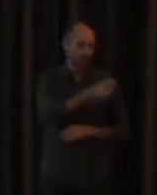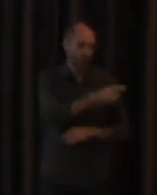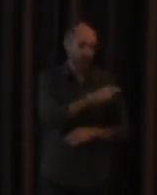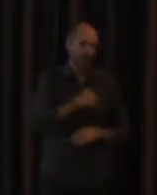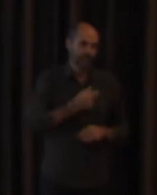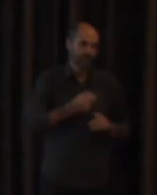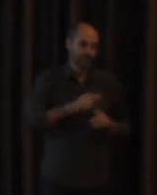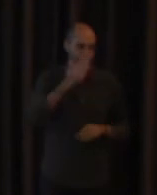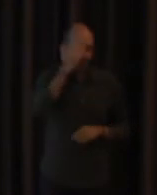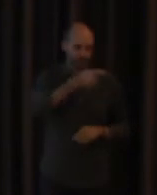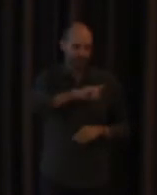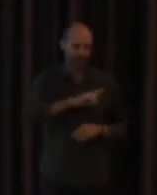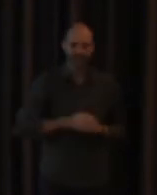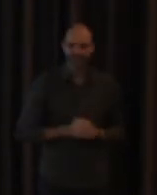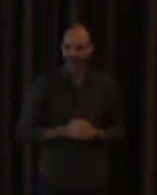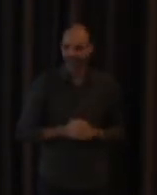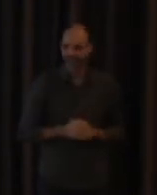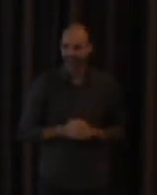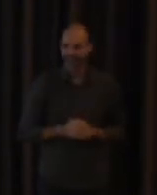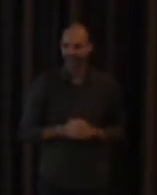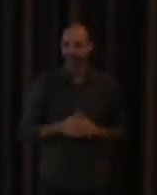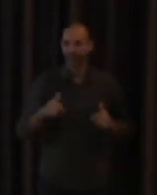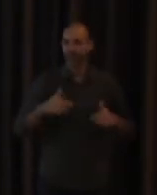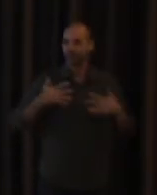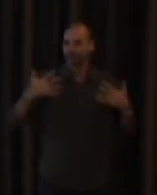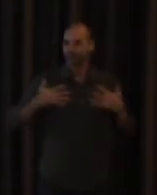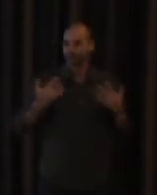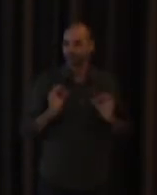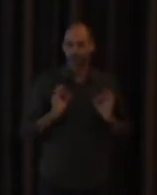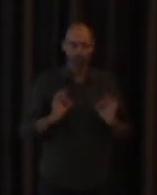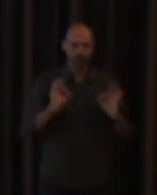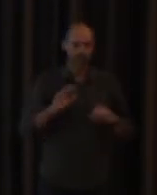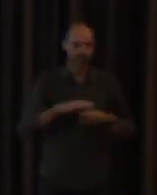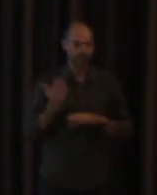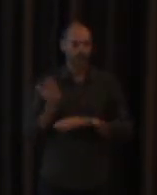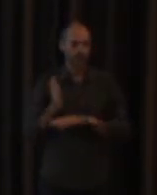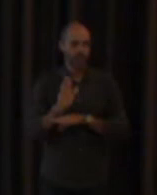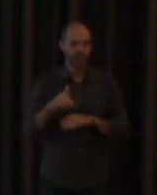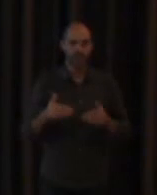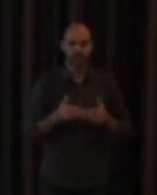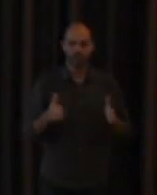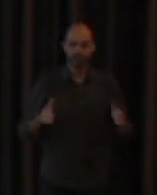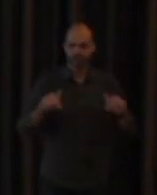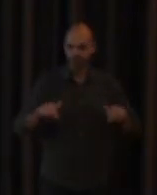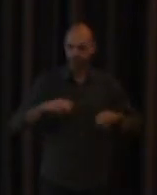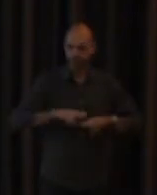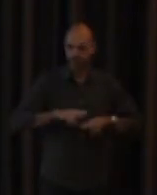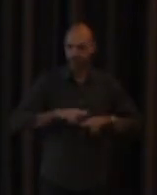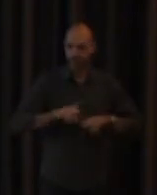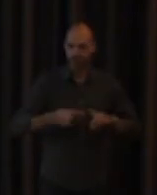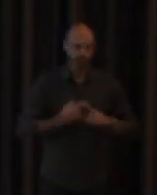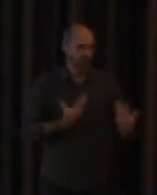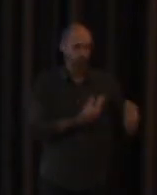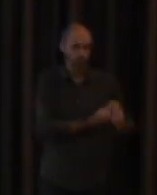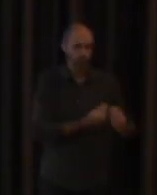cap. I per això m'ha fet especial il·lusió avui poder presentar, poder obrir aquest acte i fer-li